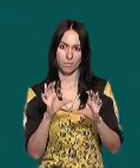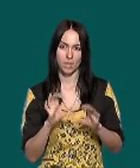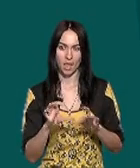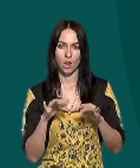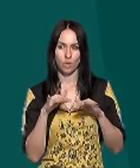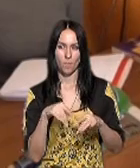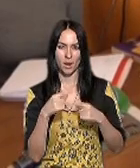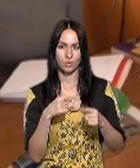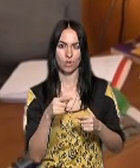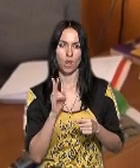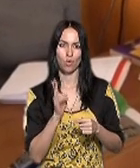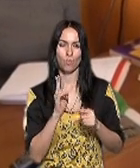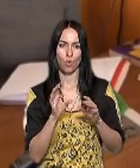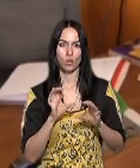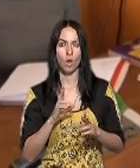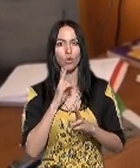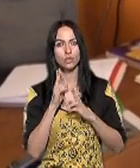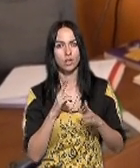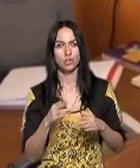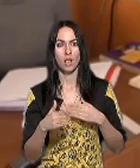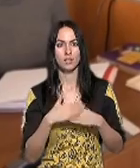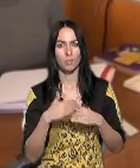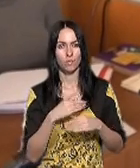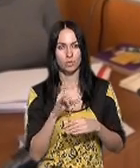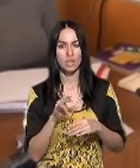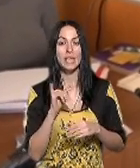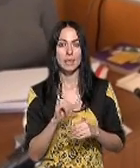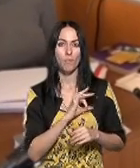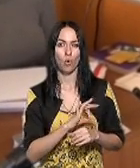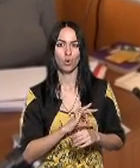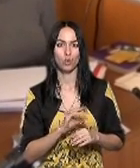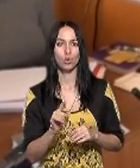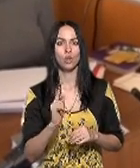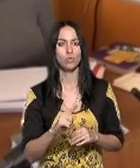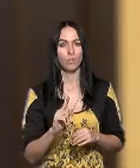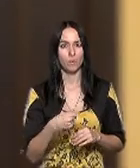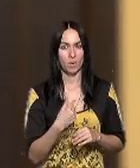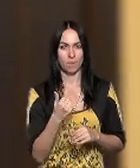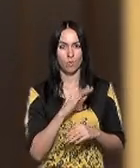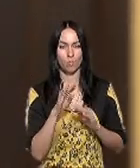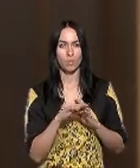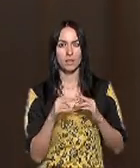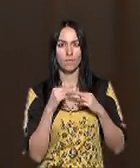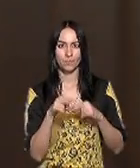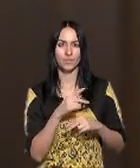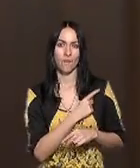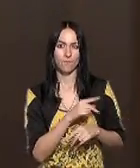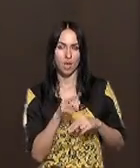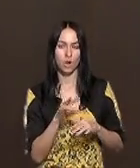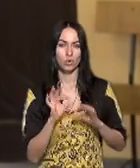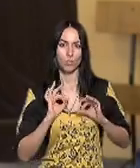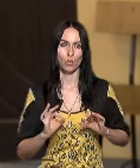кримінально-процесуальному кодексі. Оскаржила запобіжний захід і прокуратура. Чому вимагають взяти посадовця під варту, прокурор пояснив після